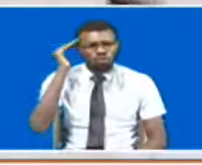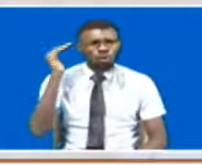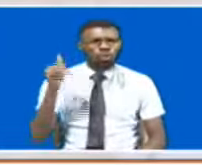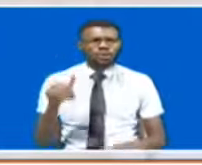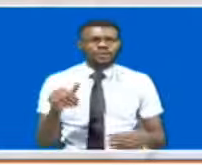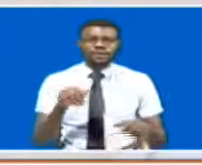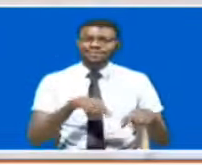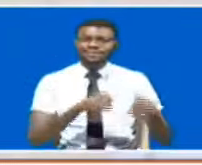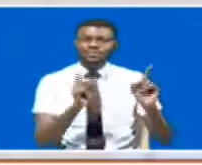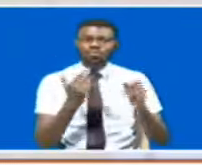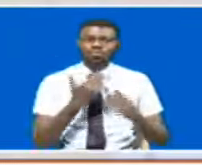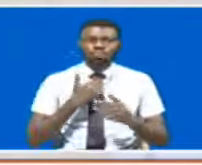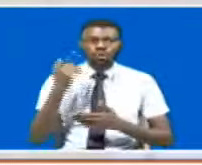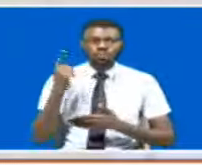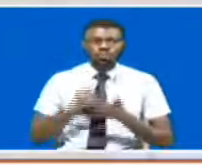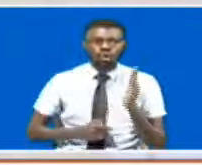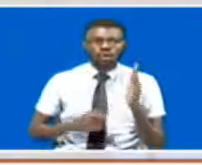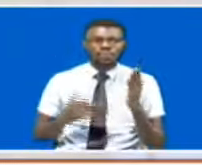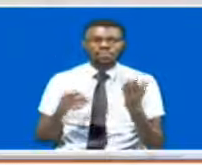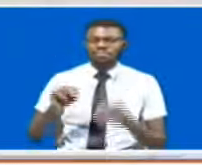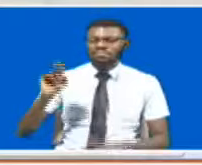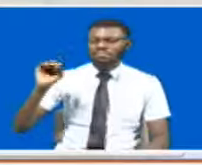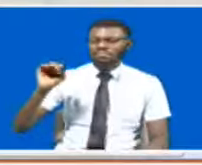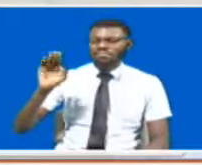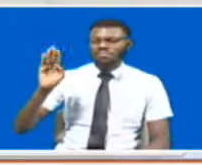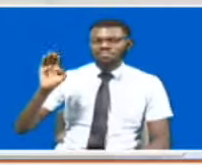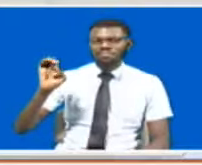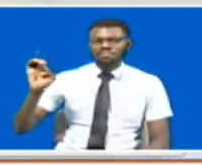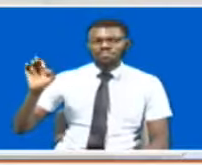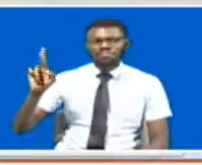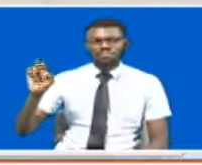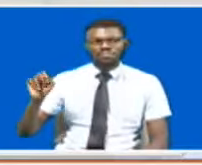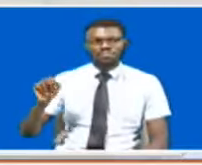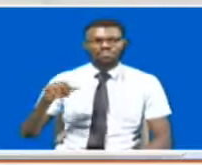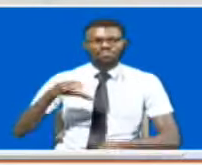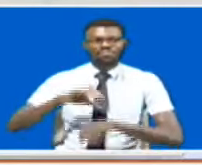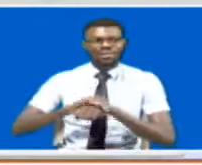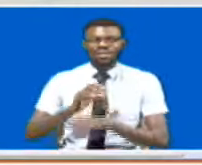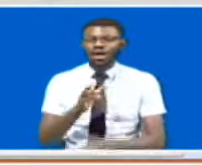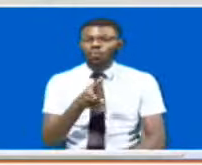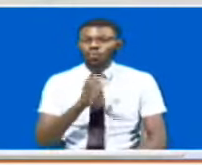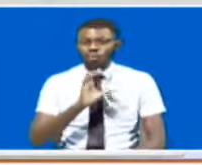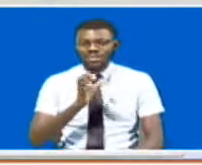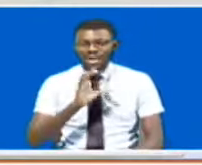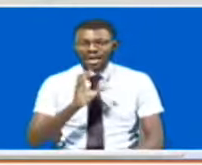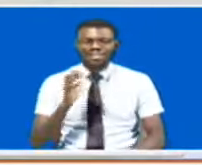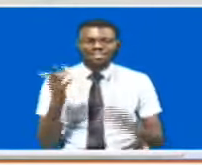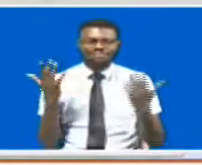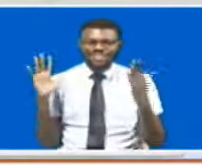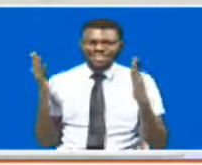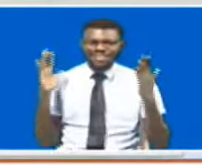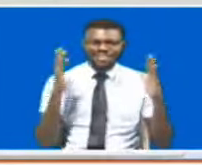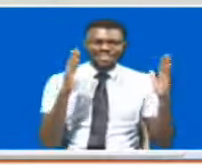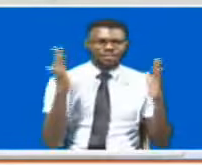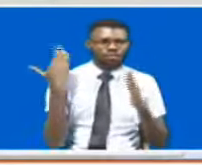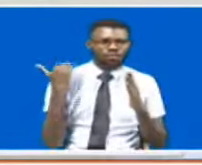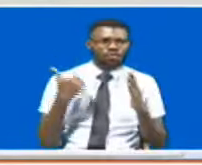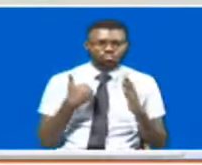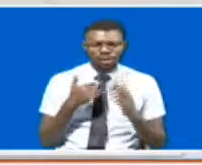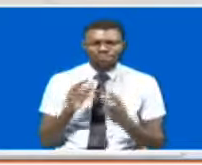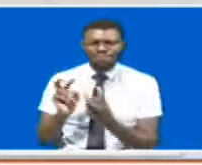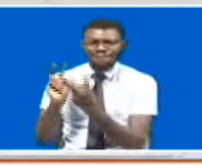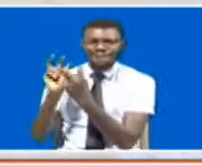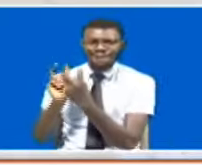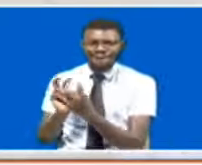kwamba anataka Mbere ipate maji. Na tulipoketi na yeye aliniambia,